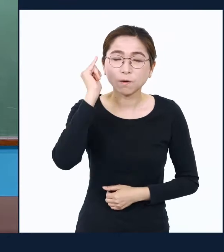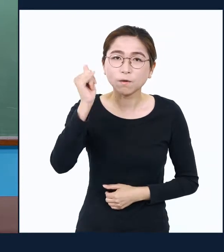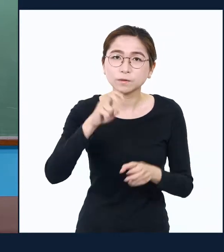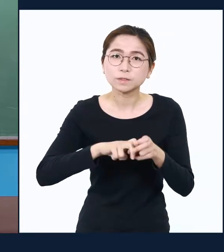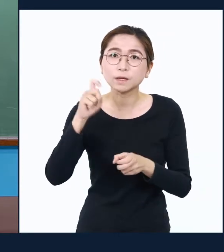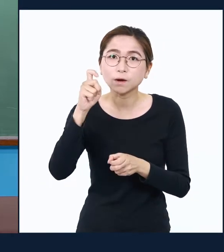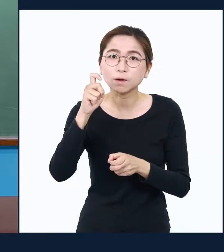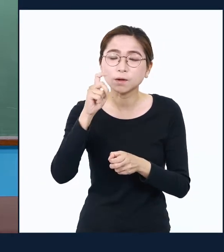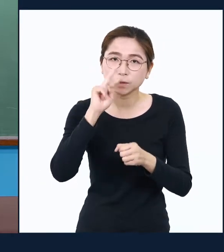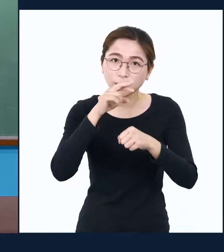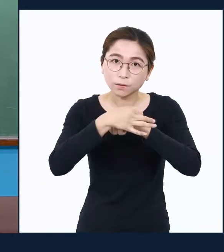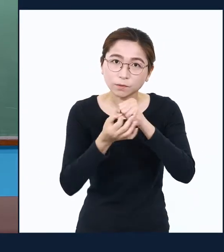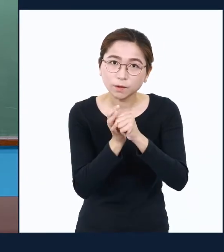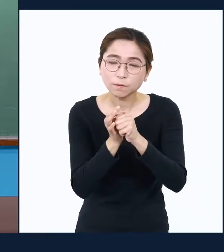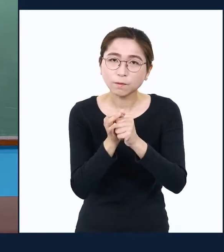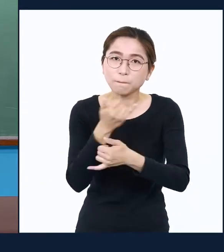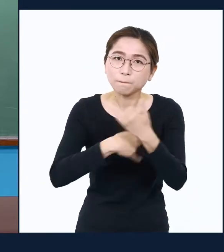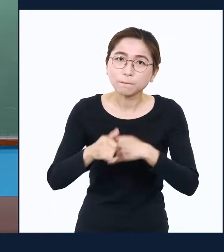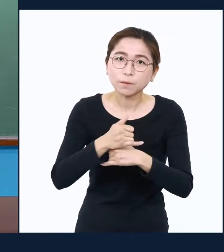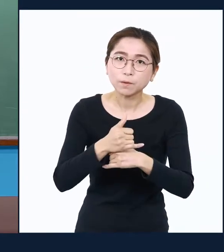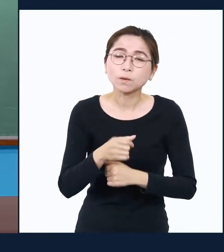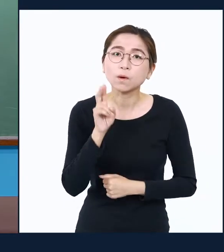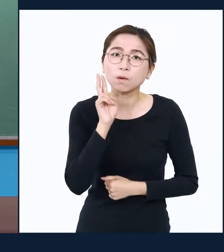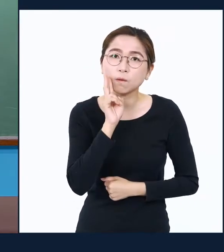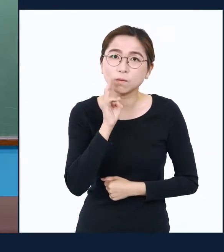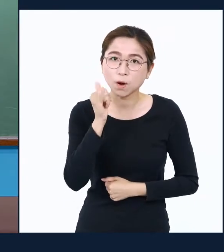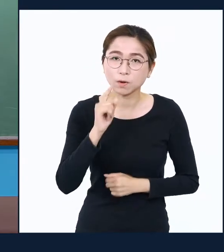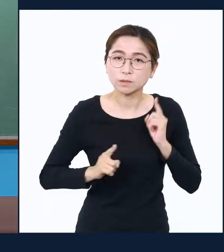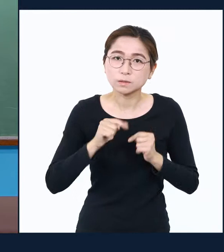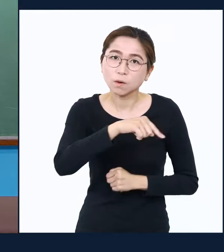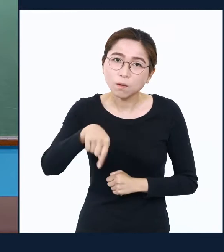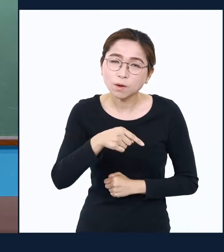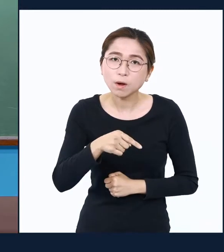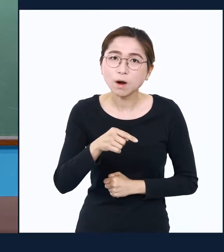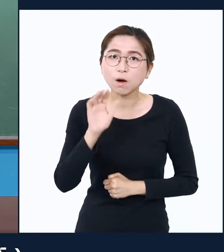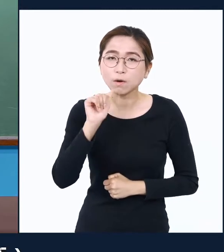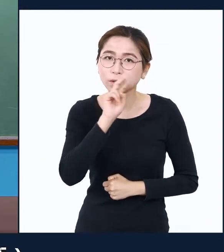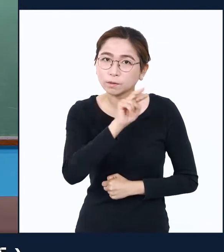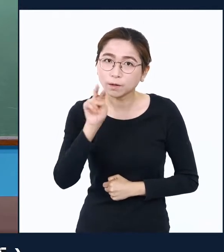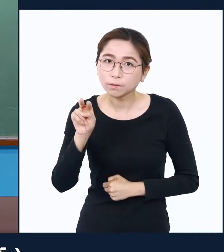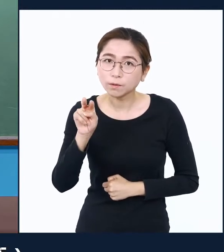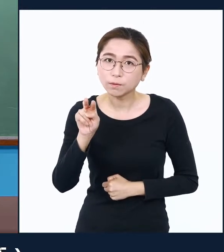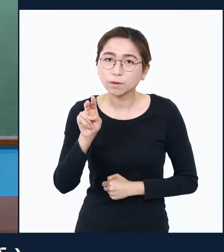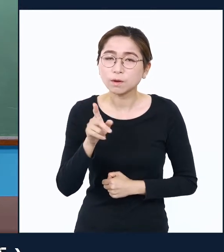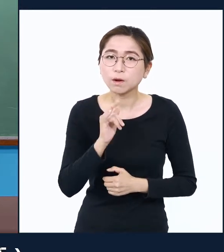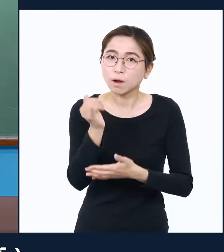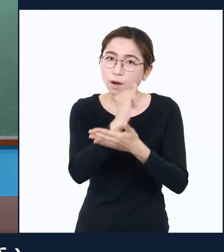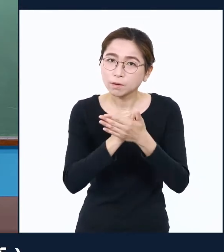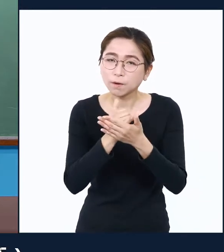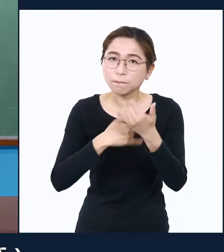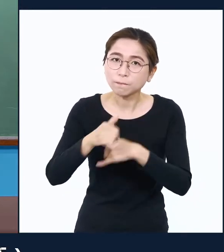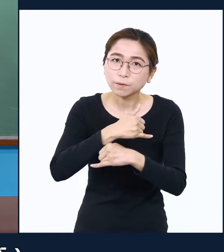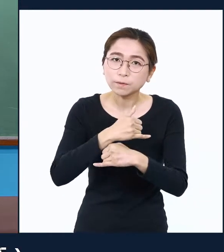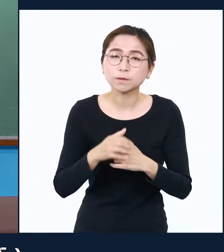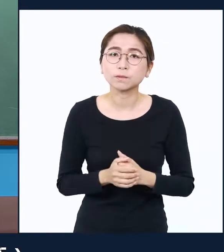西九看到来自世界各地的表演，例如可以在自由空间欣赏到不同的戏剧